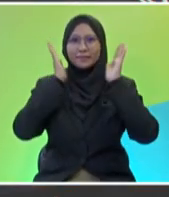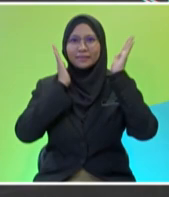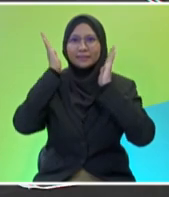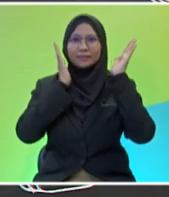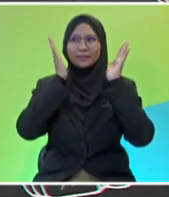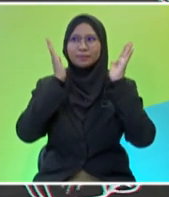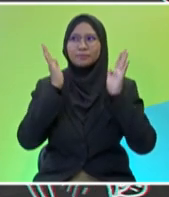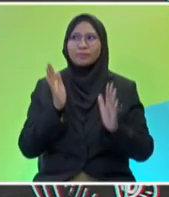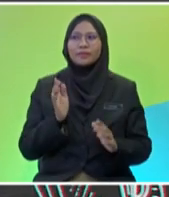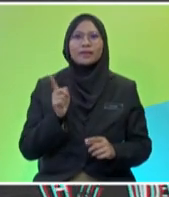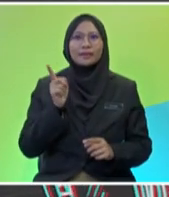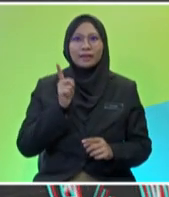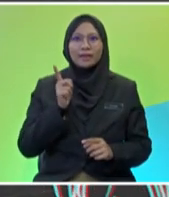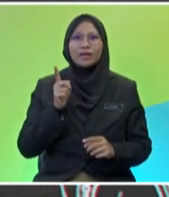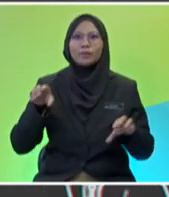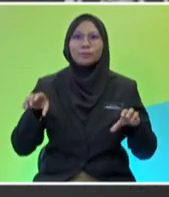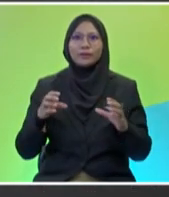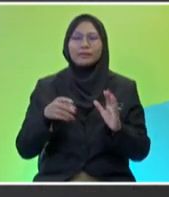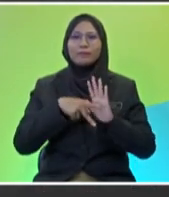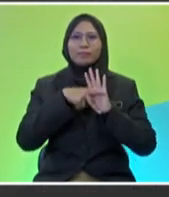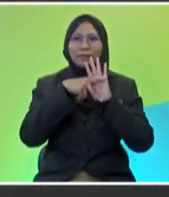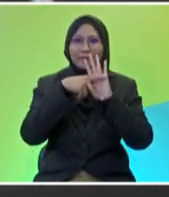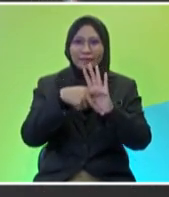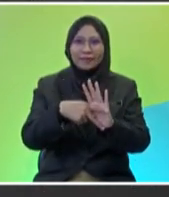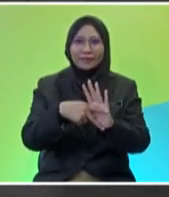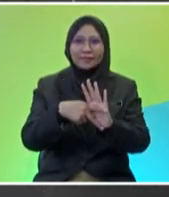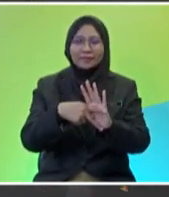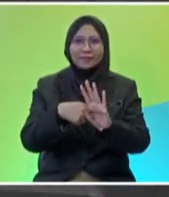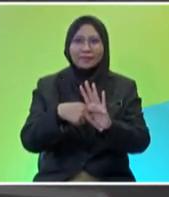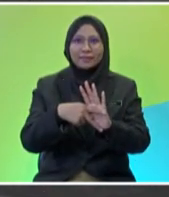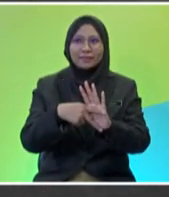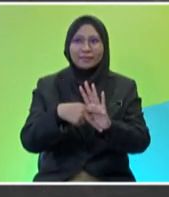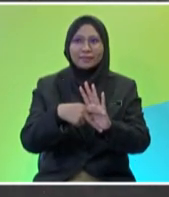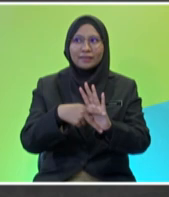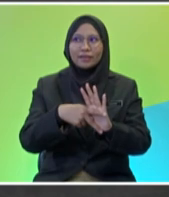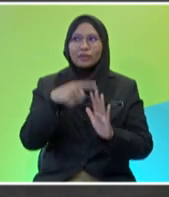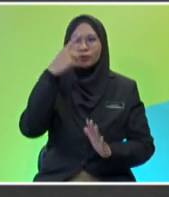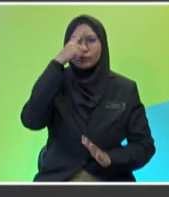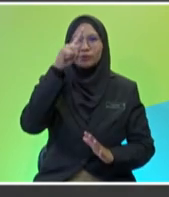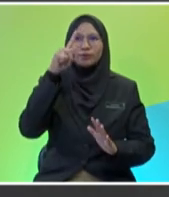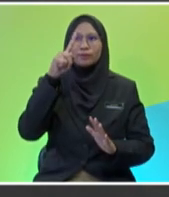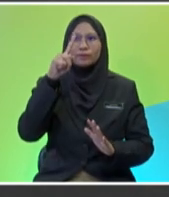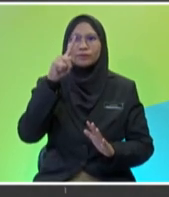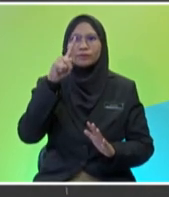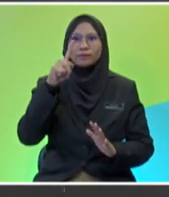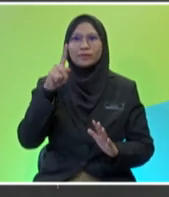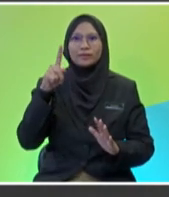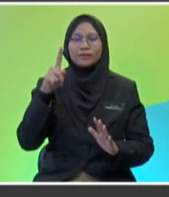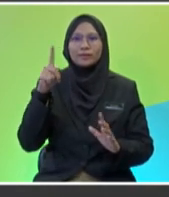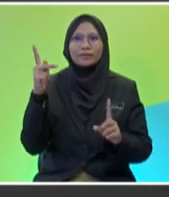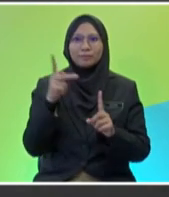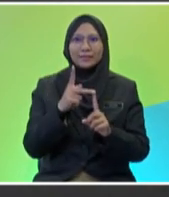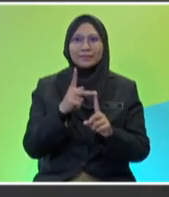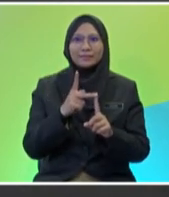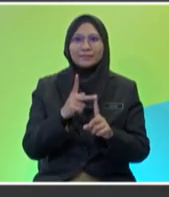mengadakan pameran ataupun mereka turun Padang untuk memberi saluran kepada masyarakat orang sekeliling apa sebenarnya